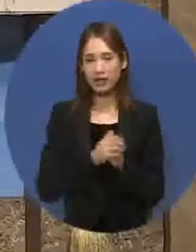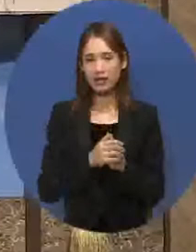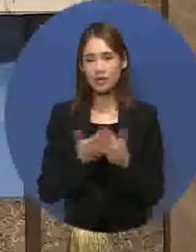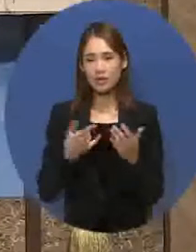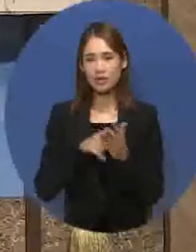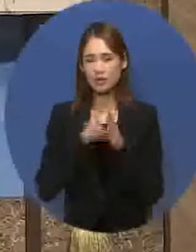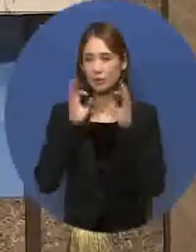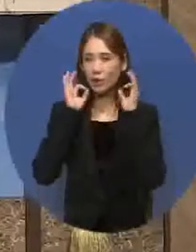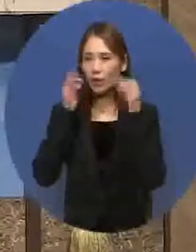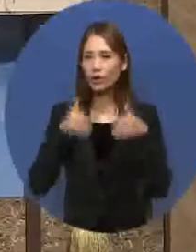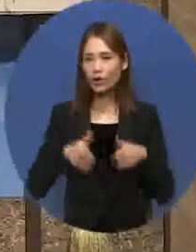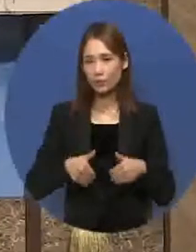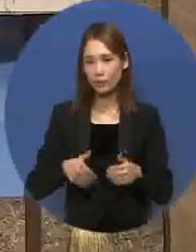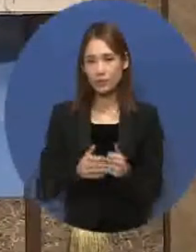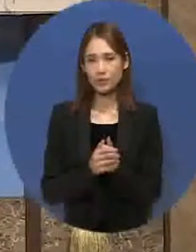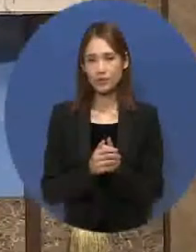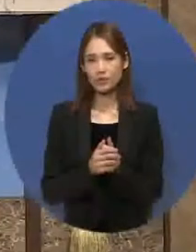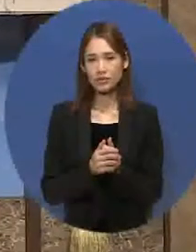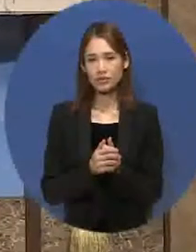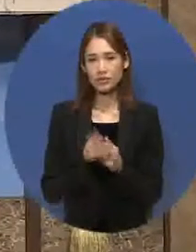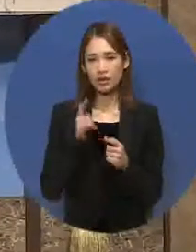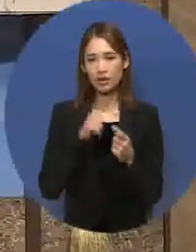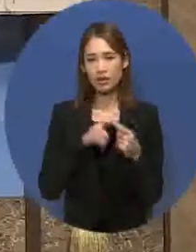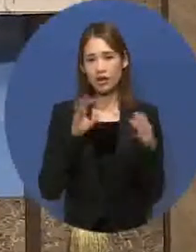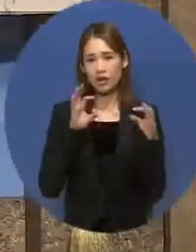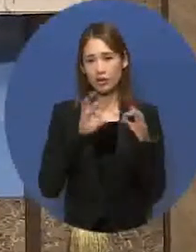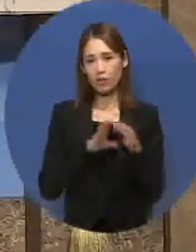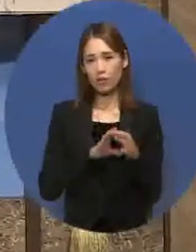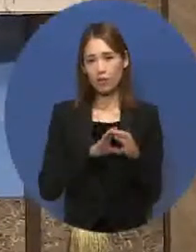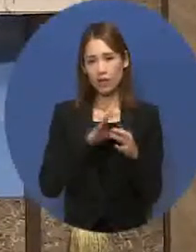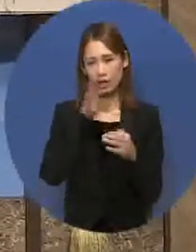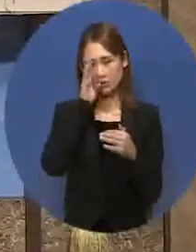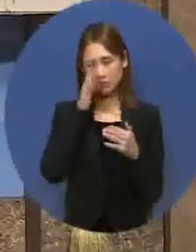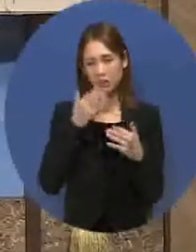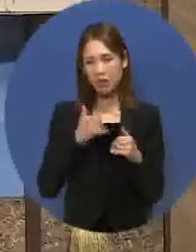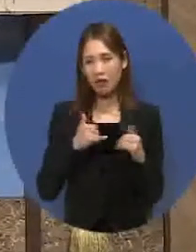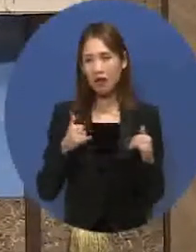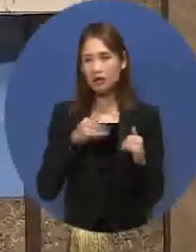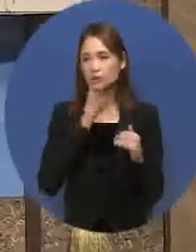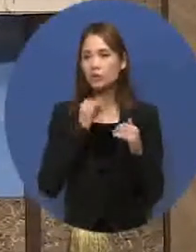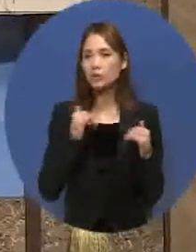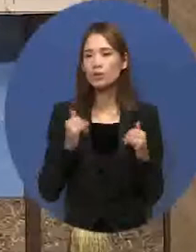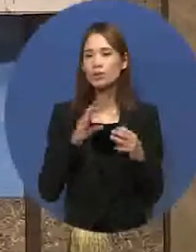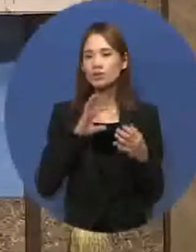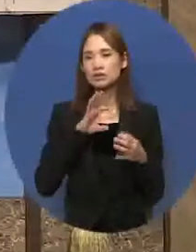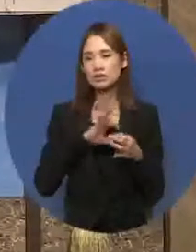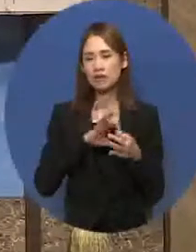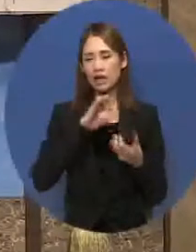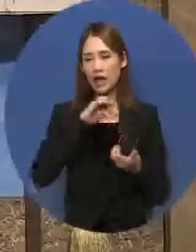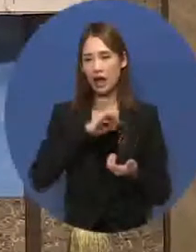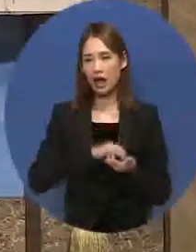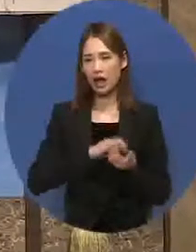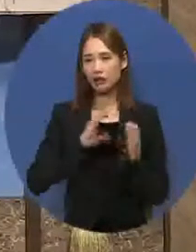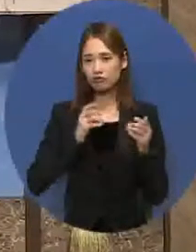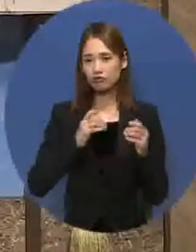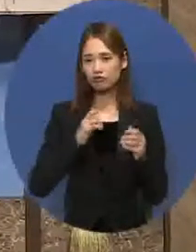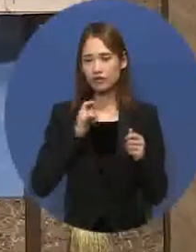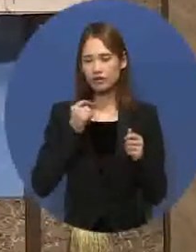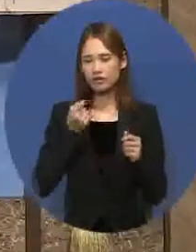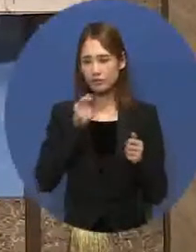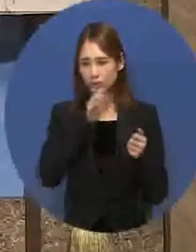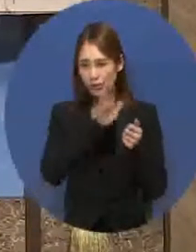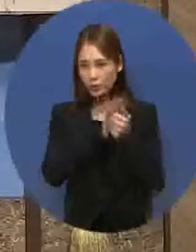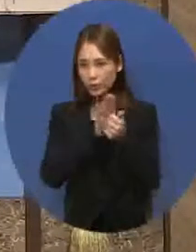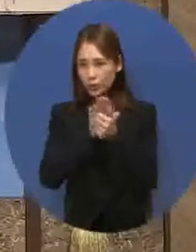거기에 해당이 되지 않는 병약한 노인들의 아래서 국가가 최소한의 지원을